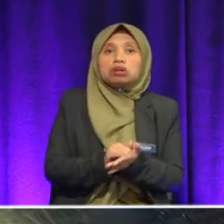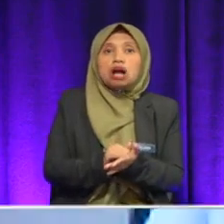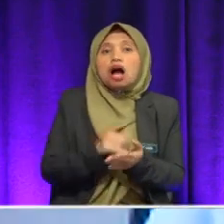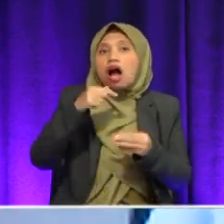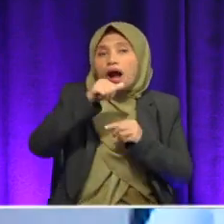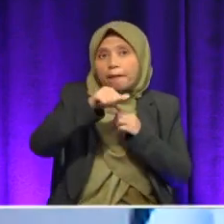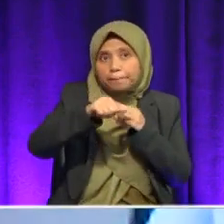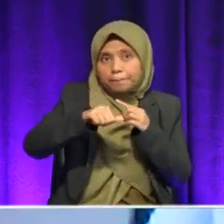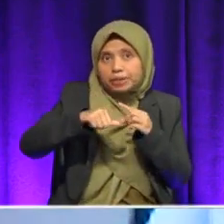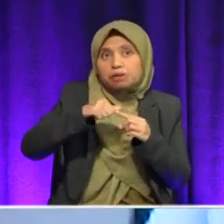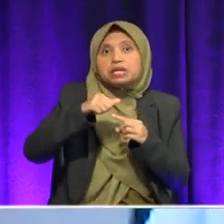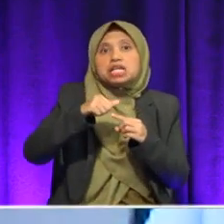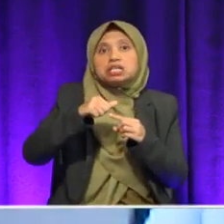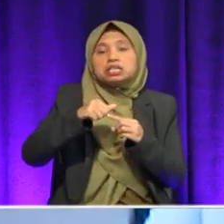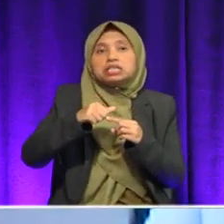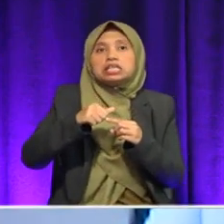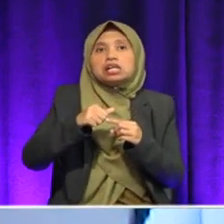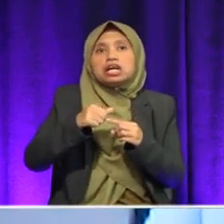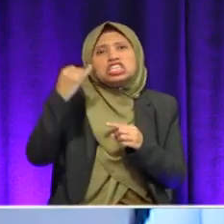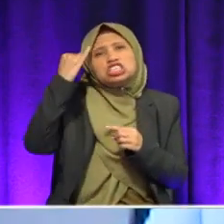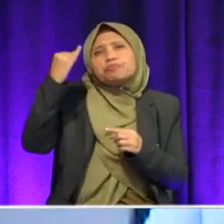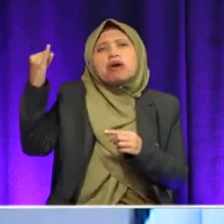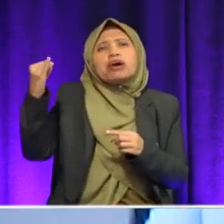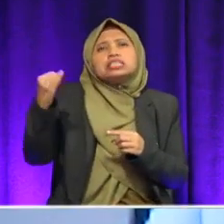saya gumira menginspirasikan kehidupan